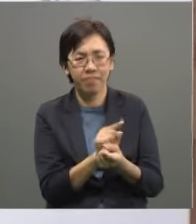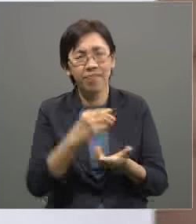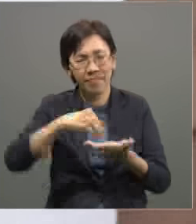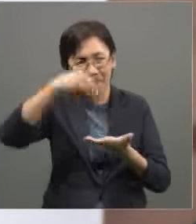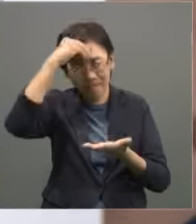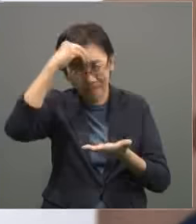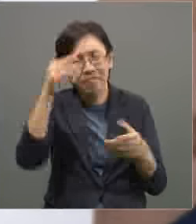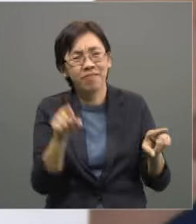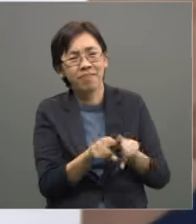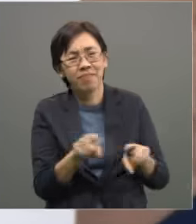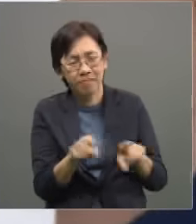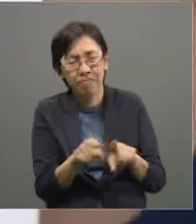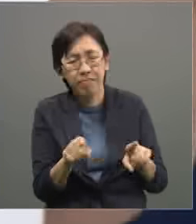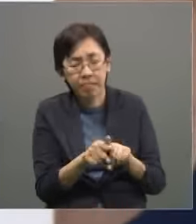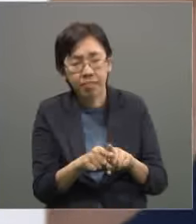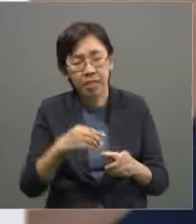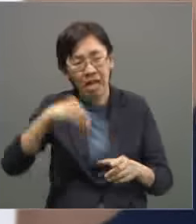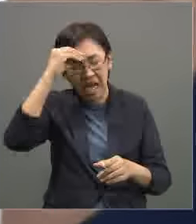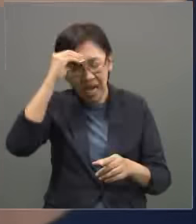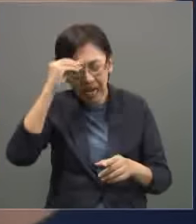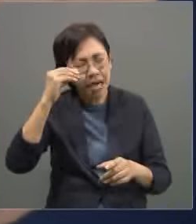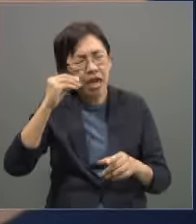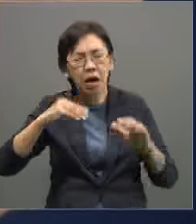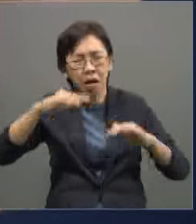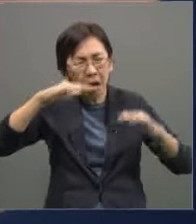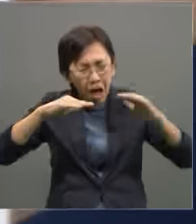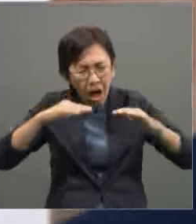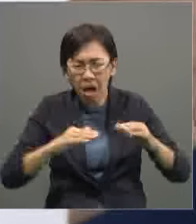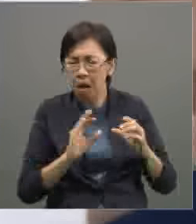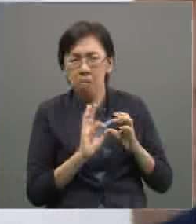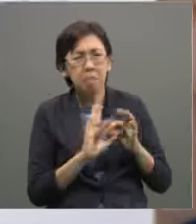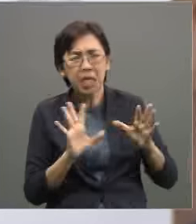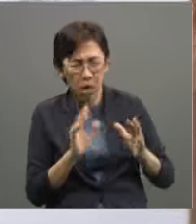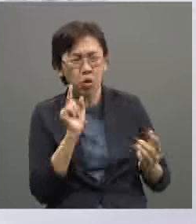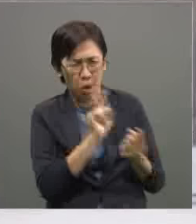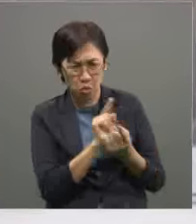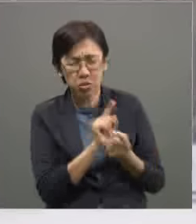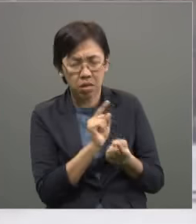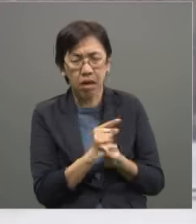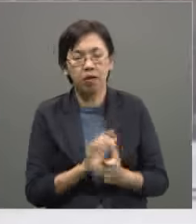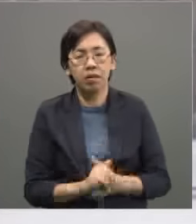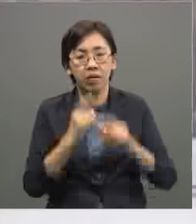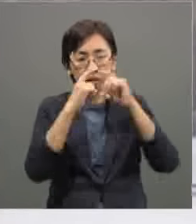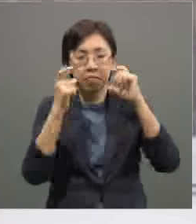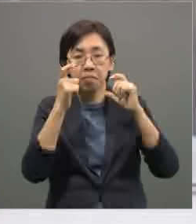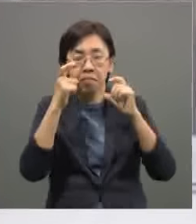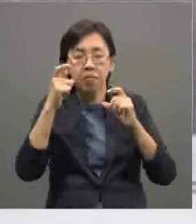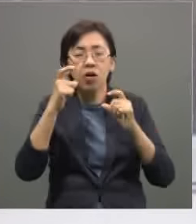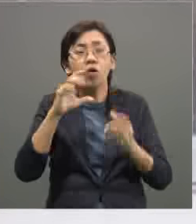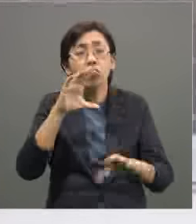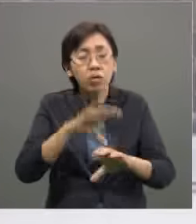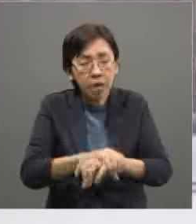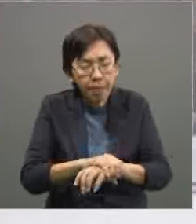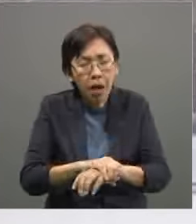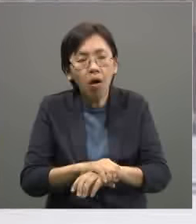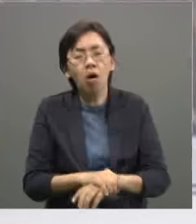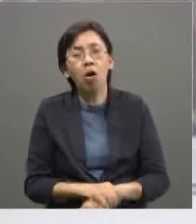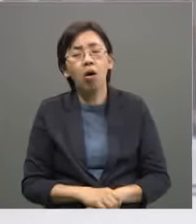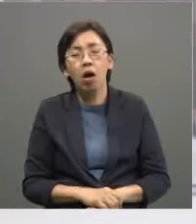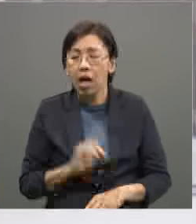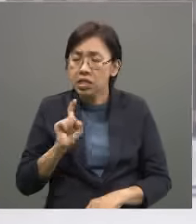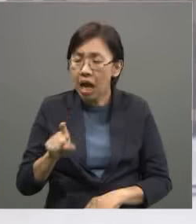ถาบันเดียวกันแต่ไม่ได้เรียนรุ่นเดียวกันด้วยซ้ำไม่ได้มีความเกี่ยวข้องกันซึ่งวันที่คุณศรีสุวรรณถูกจับเนี่ยตัวคุณโอวาทก็ไปถามคุ